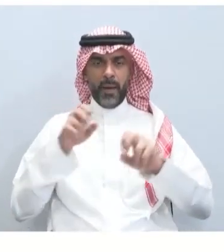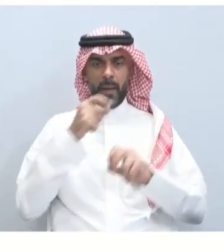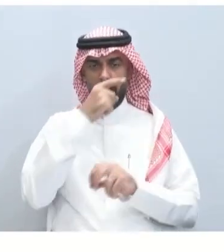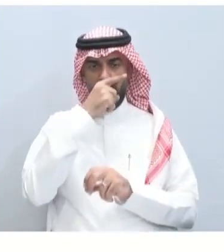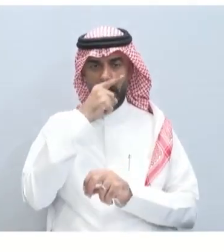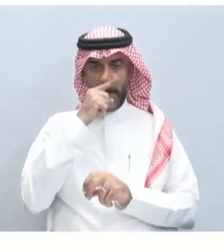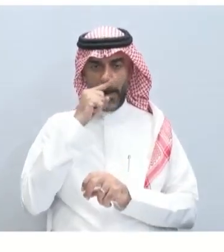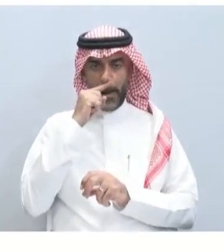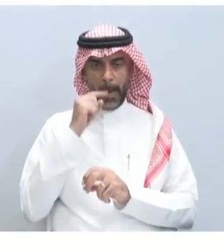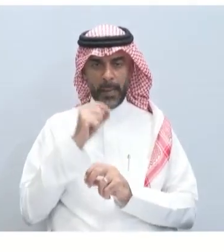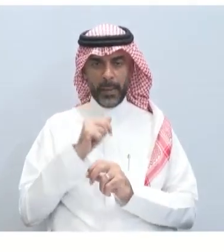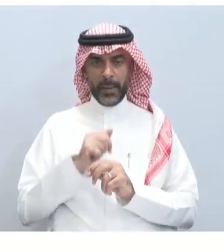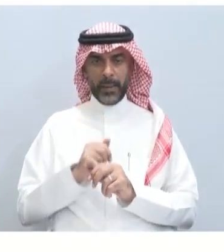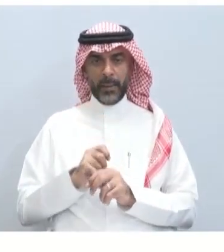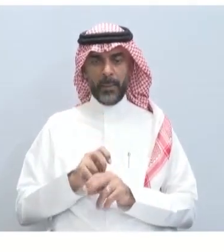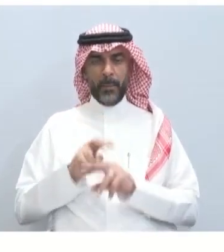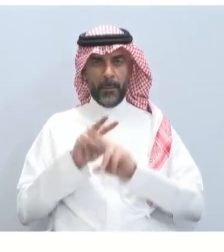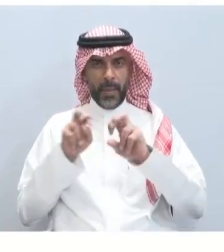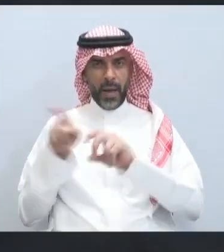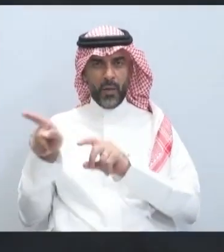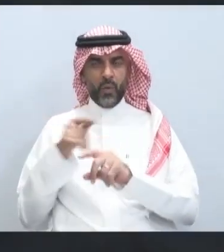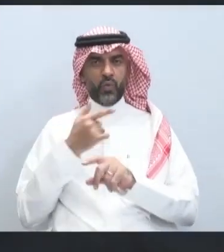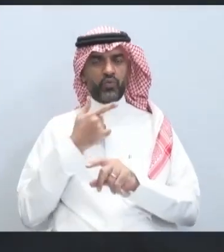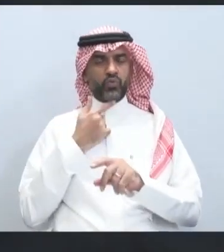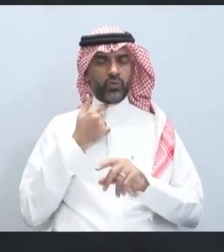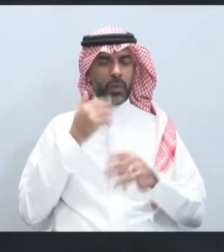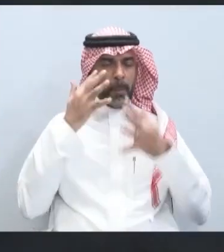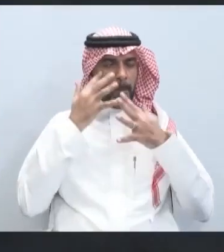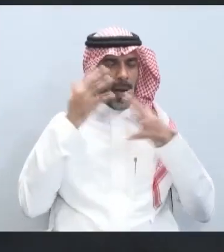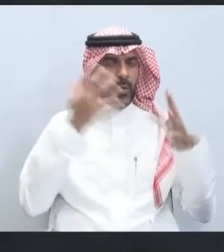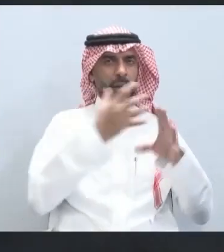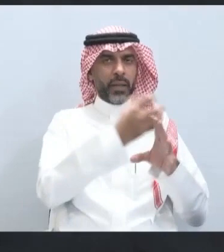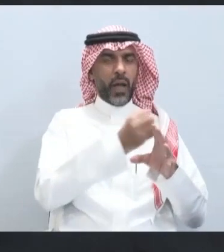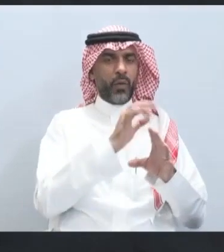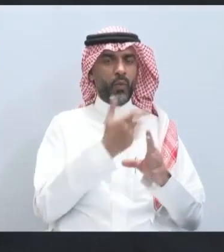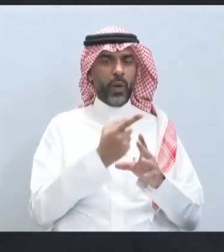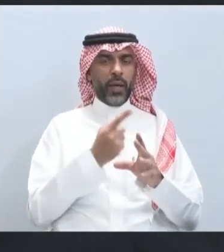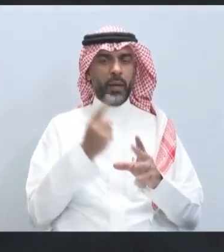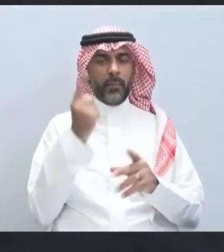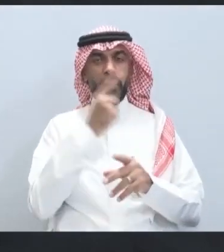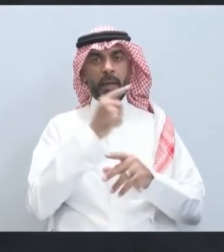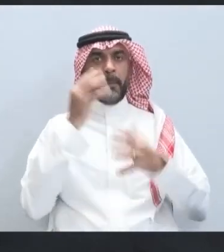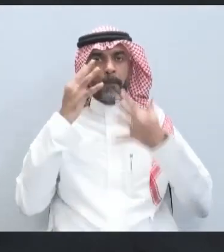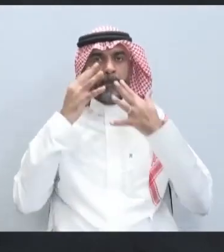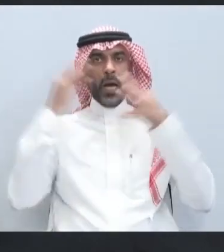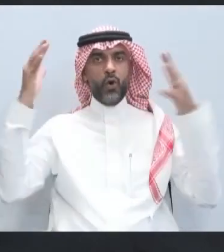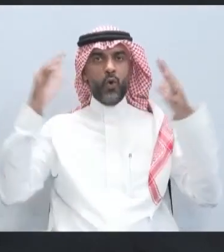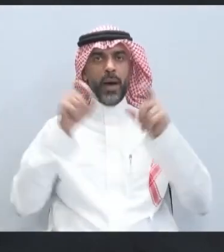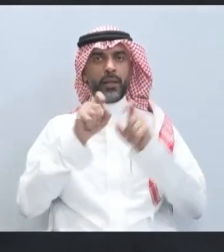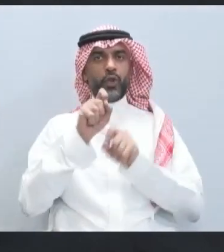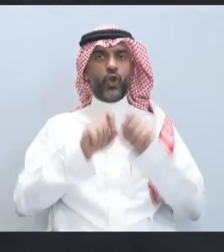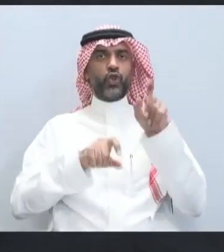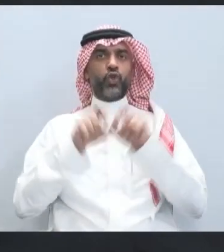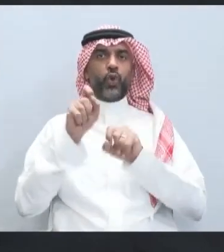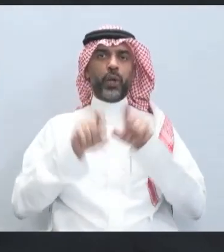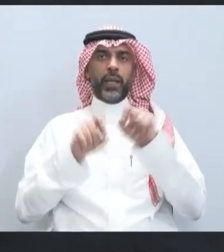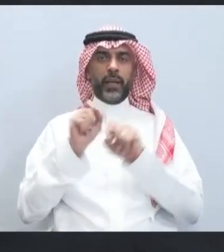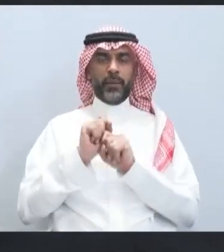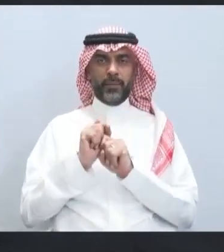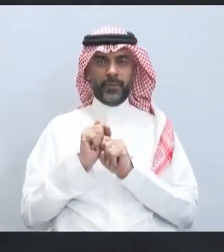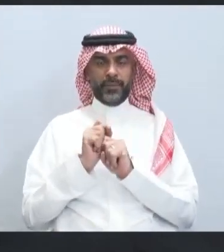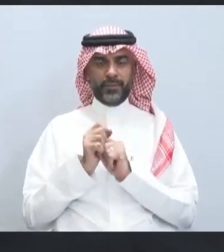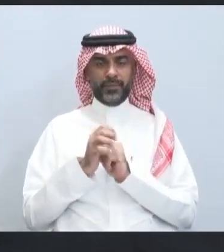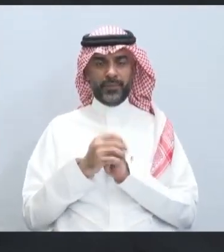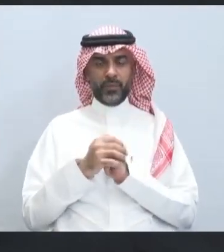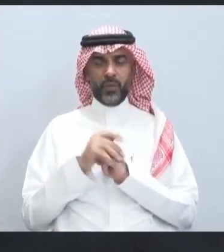المعلومات الالكترونيه ذكرنا ان هنالك سابقا هناك معلومات هناك عمليات البحث سواء الفارس